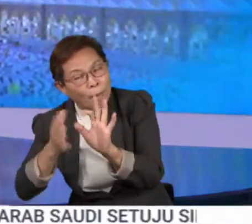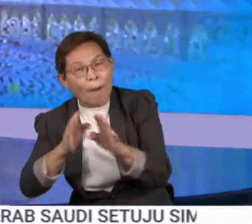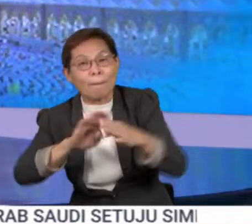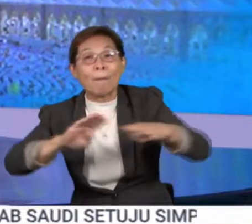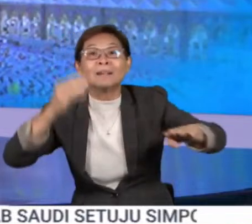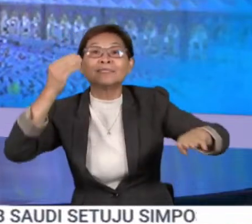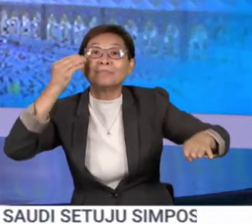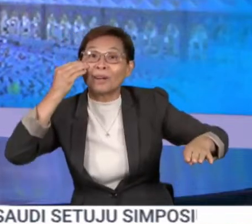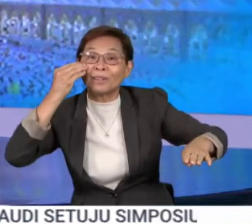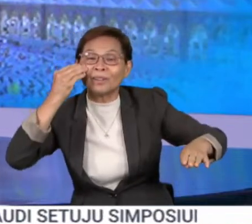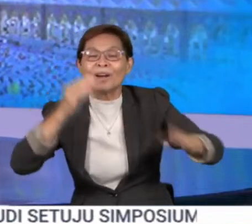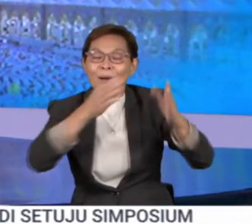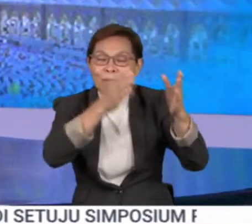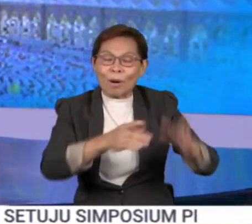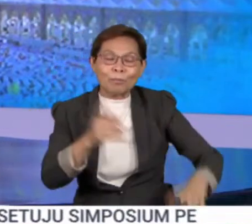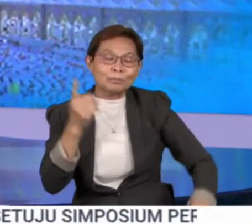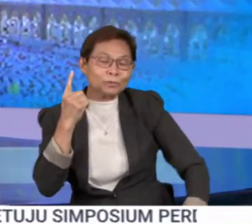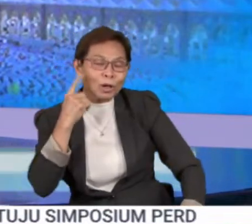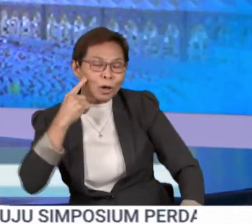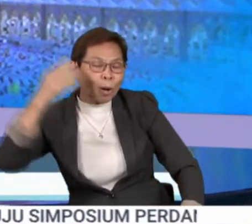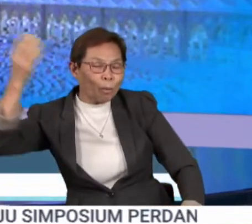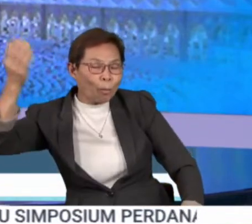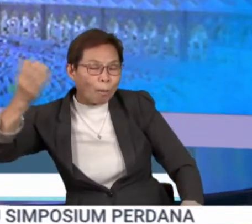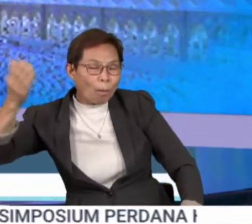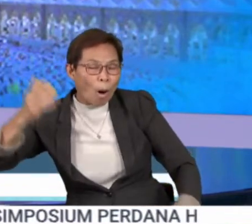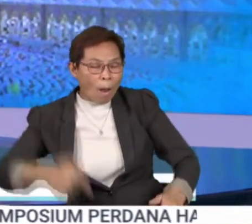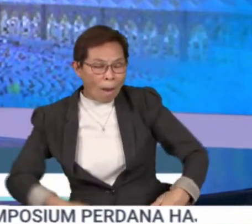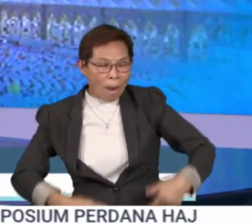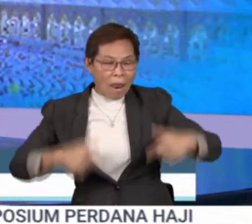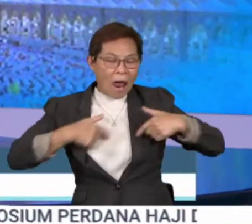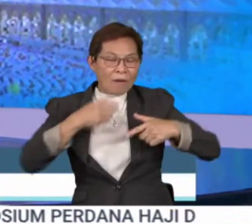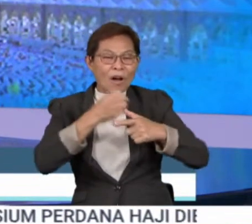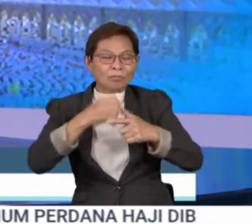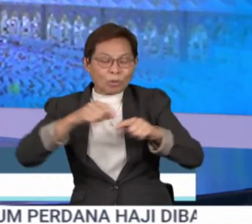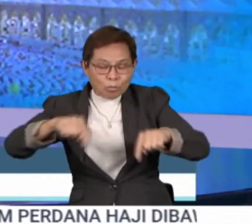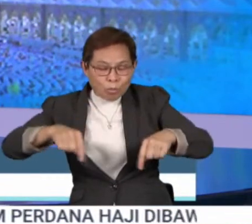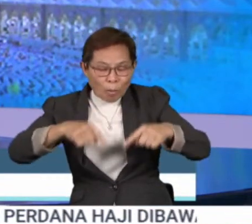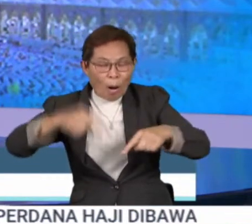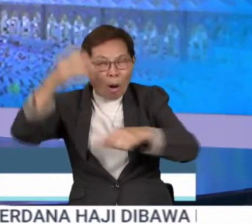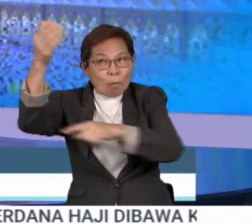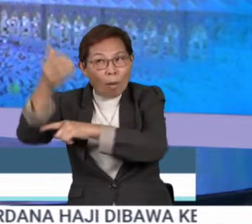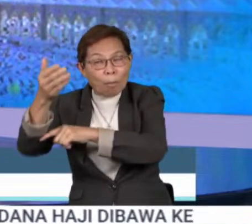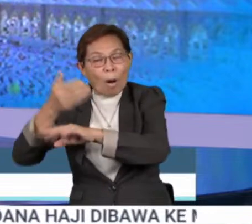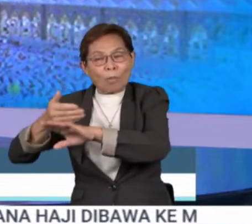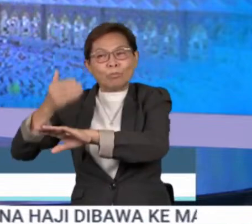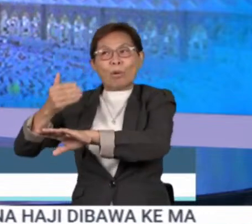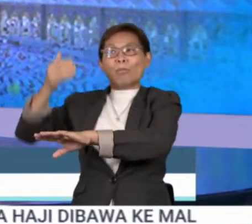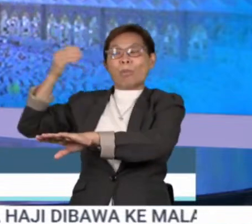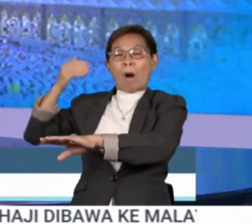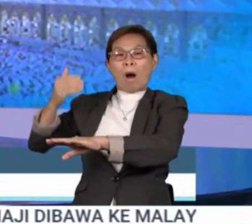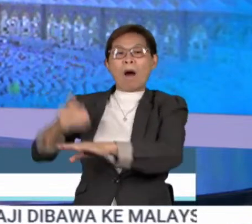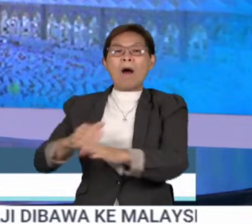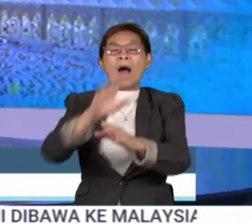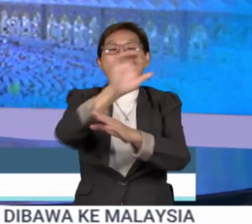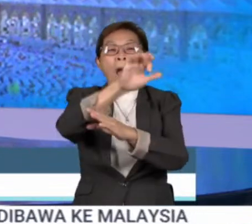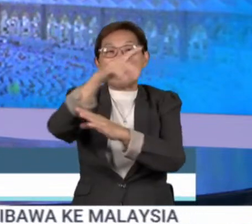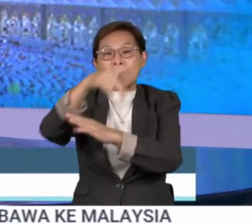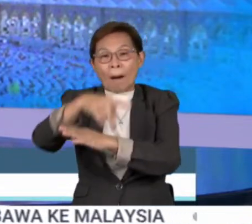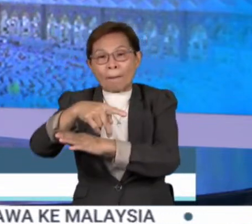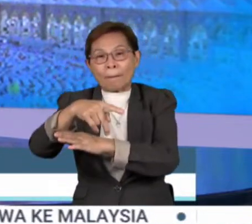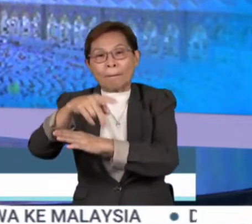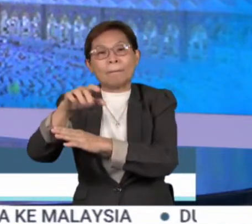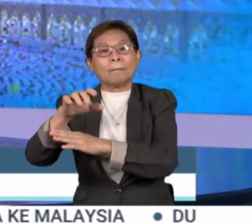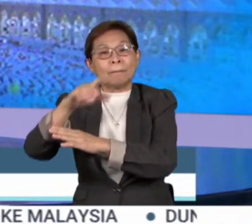bahasa Melayu. Jemaah boleh mendengar kandungan khutbah ini secara langsung atau rakaman khutbah-khutbah yang lepas menerusi aplikasi